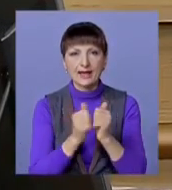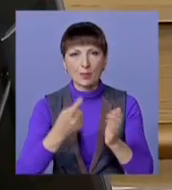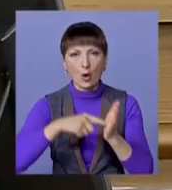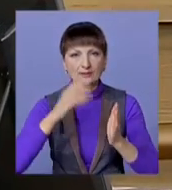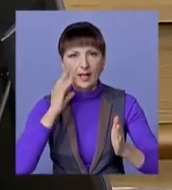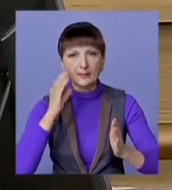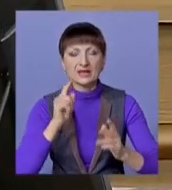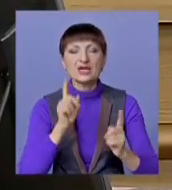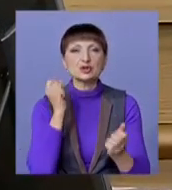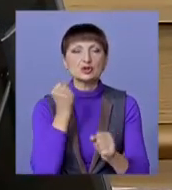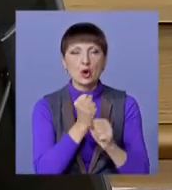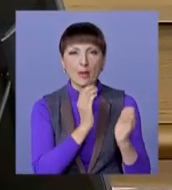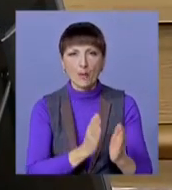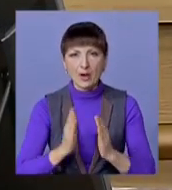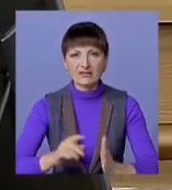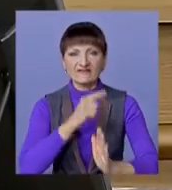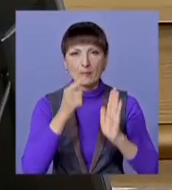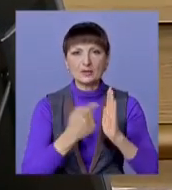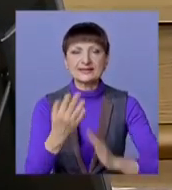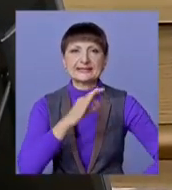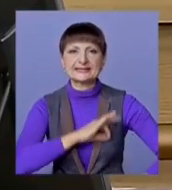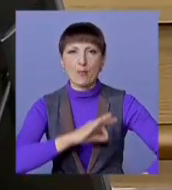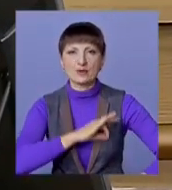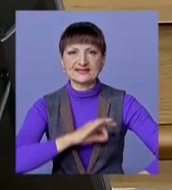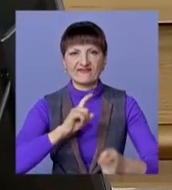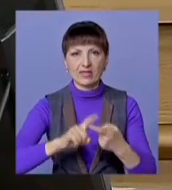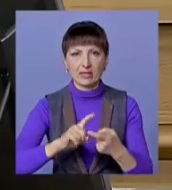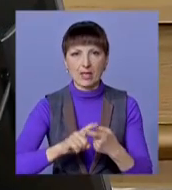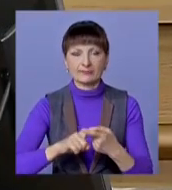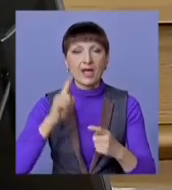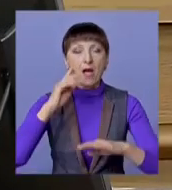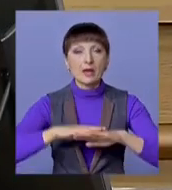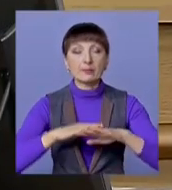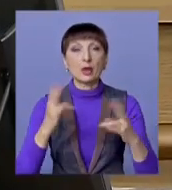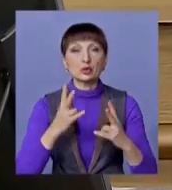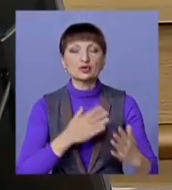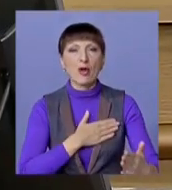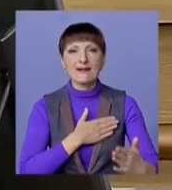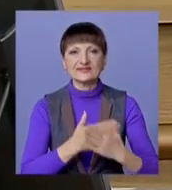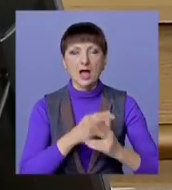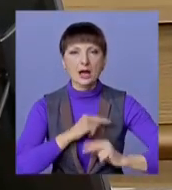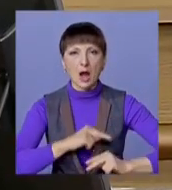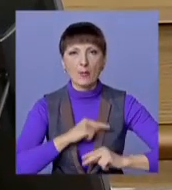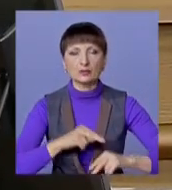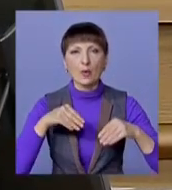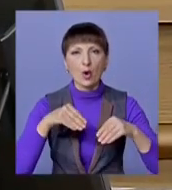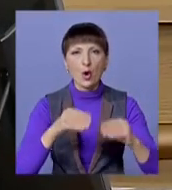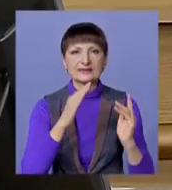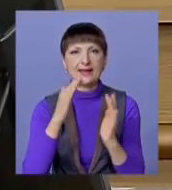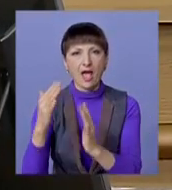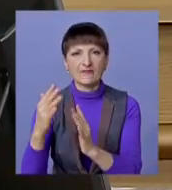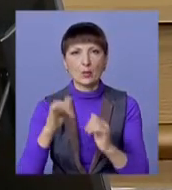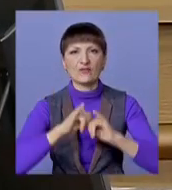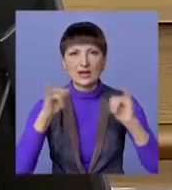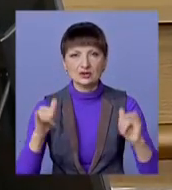навести строгий порядок в вопросах их использования. Акимату следует активизировать работу по озеленению города